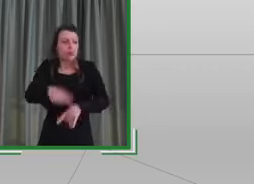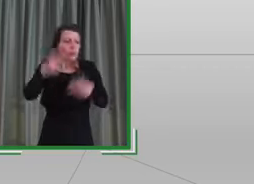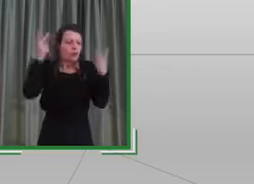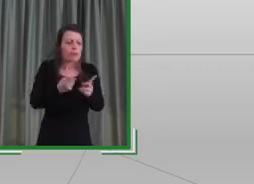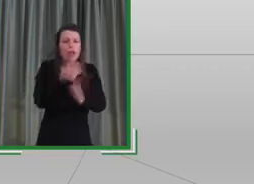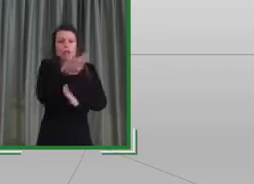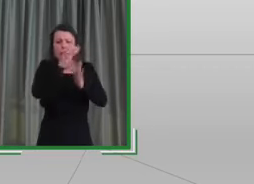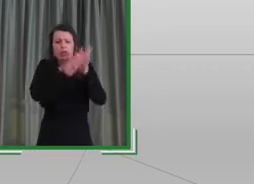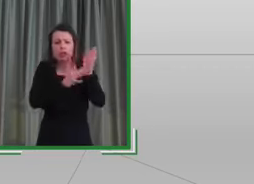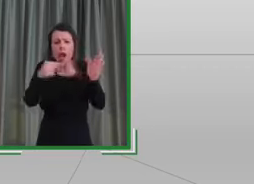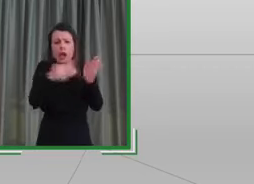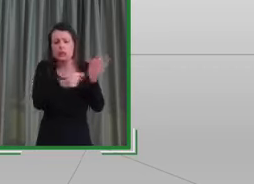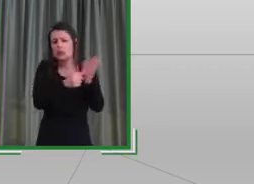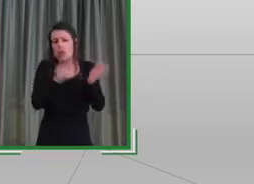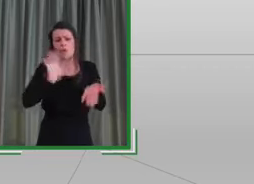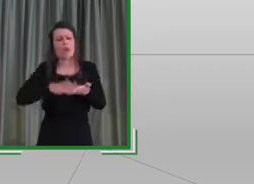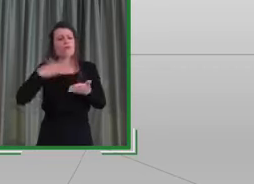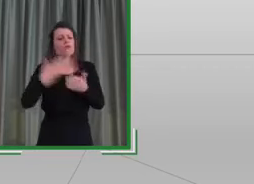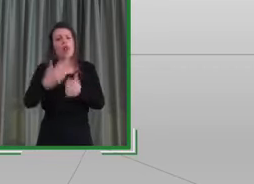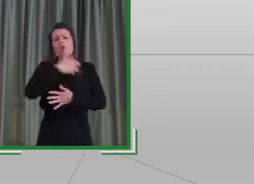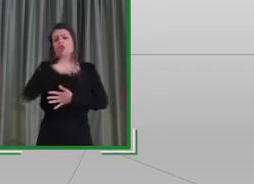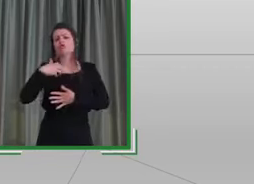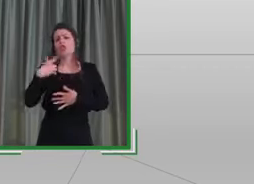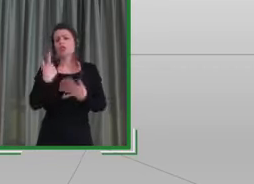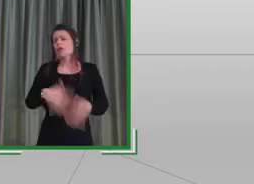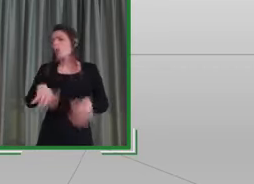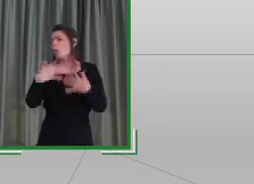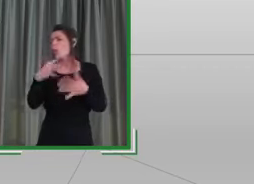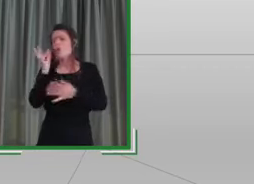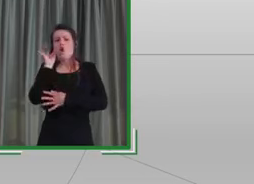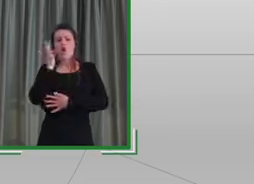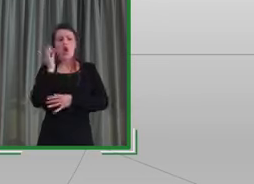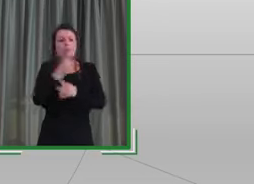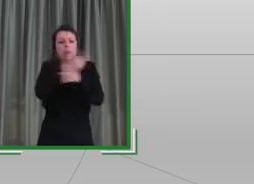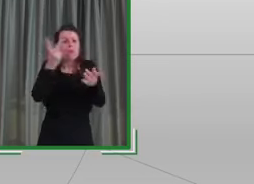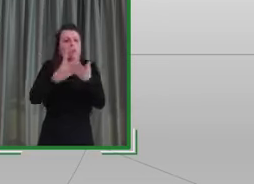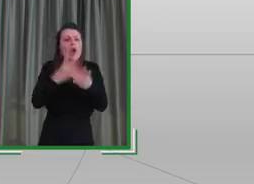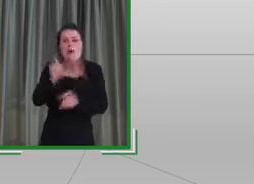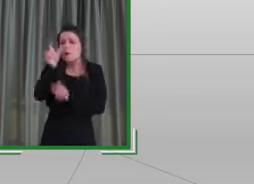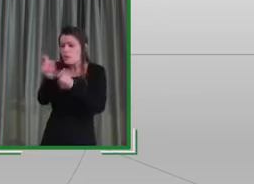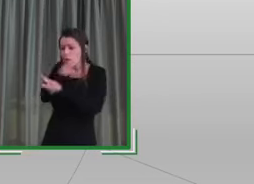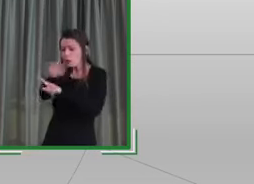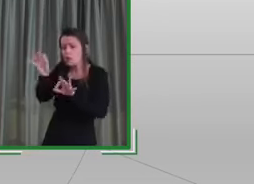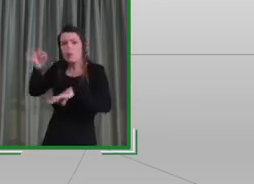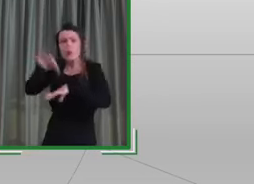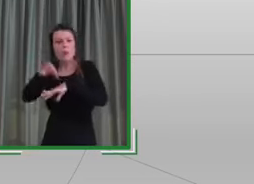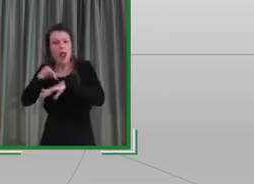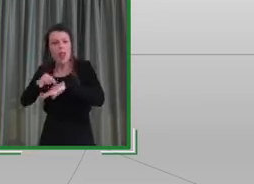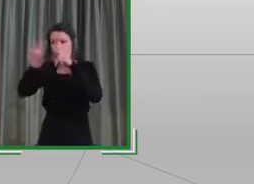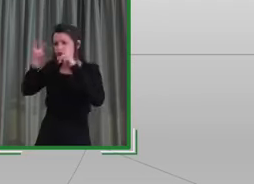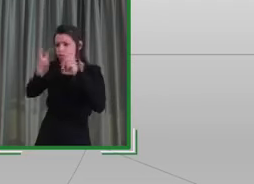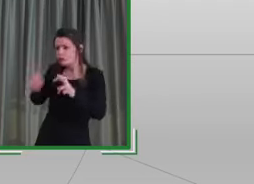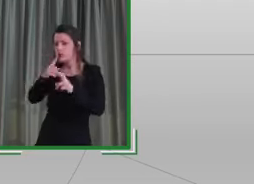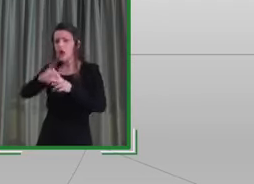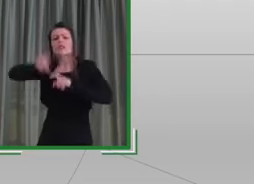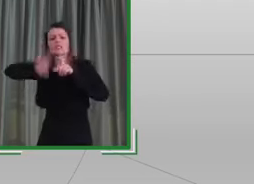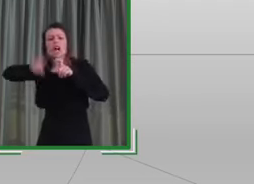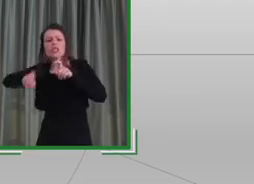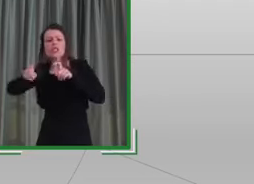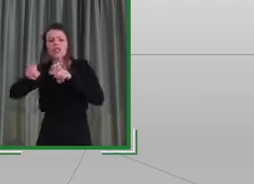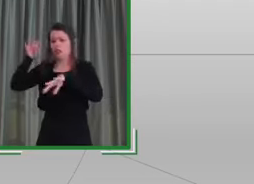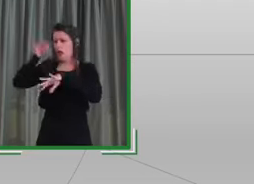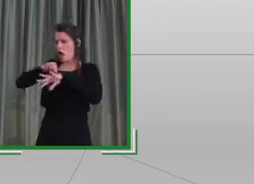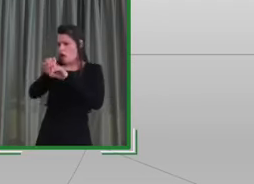ogni scienziato ad ogni ricercatore che si sta occupando di questa malattia di statistica di biologia e quant'altro e vi dirà che